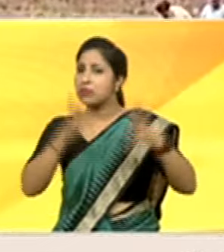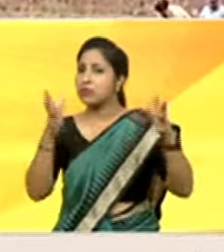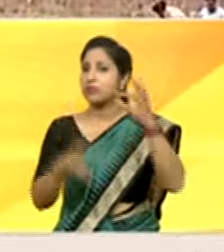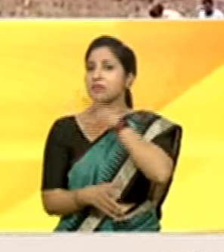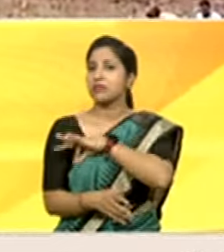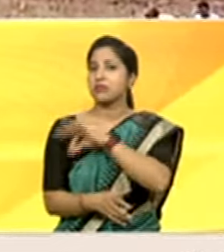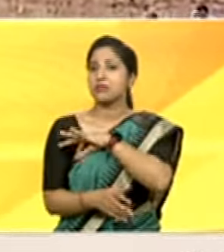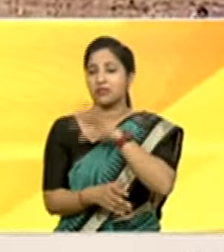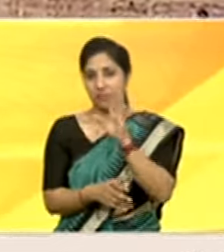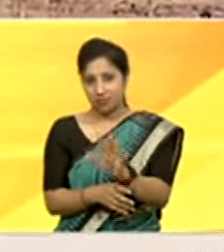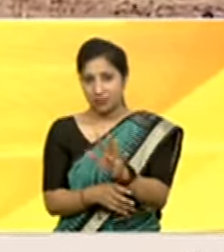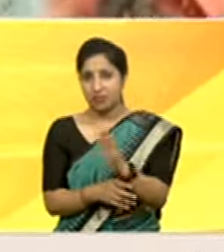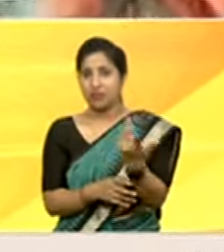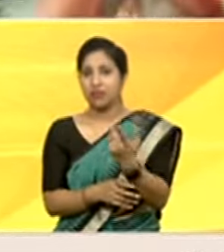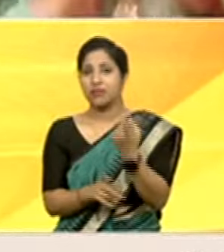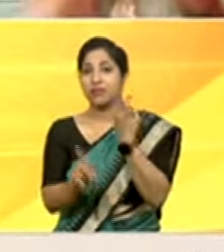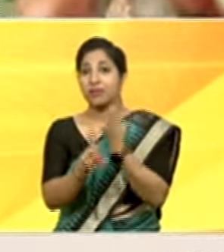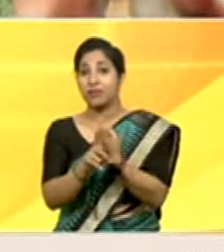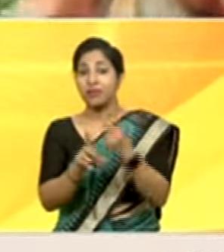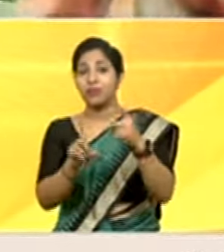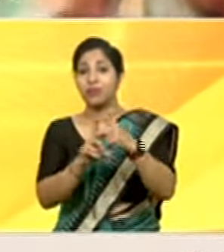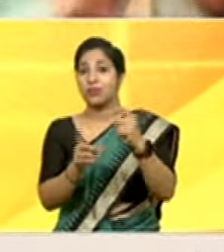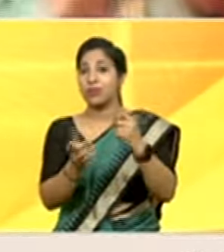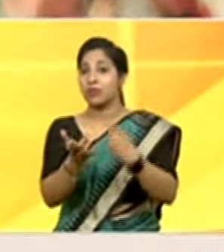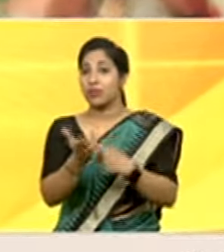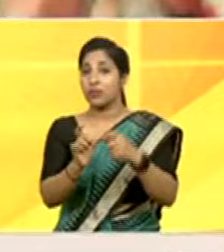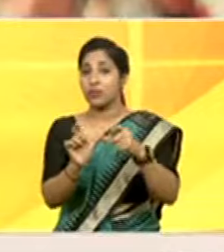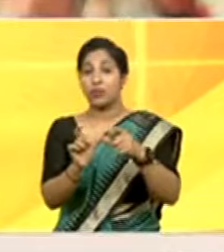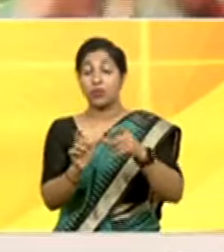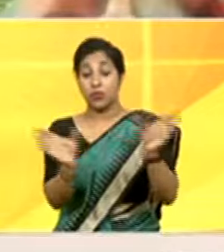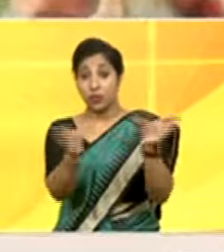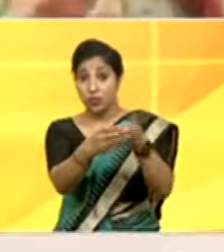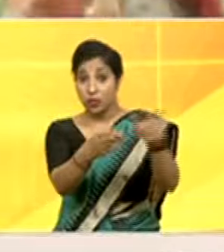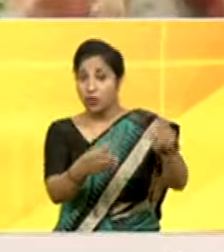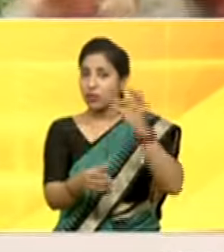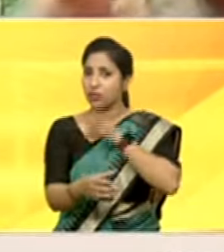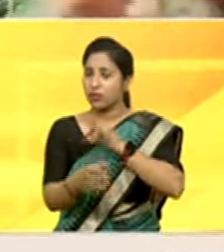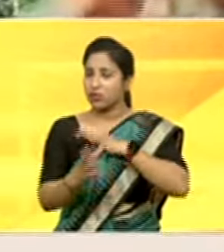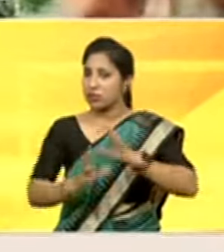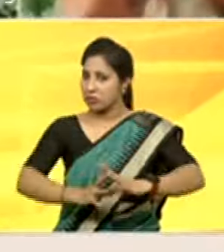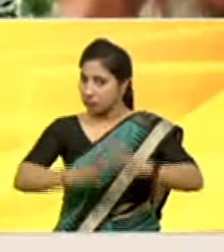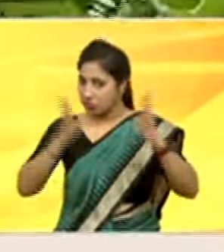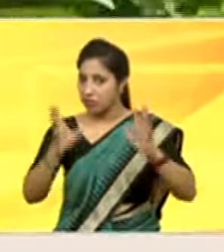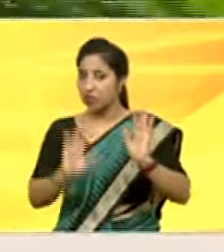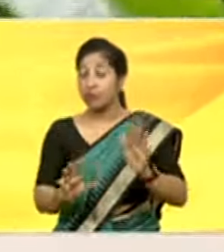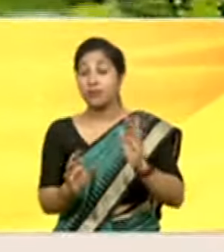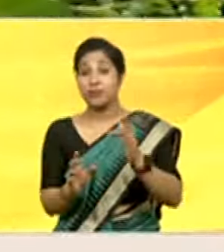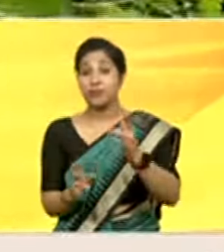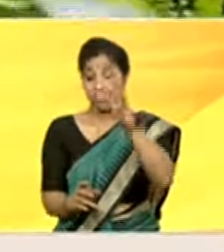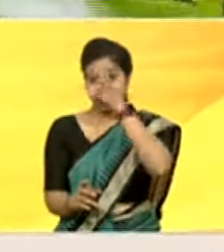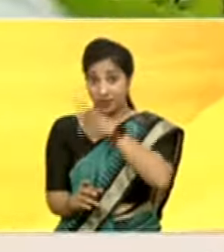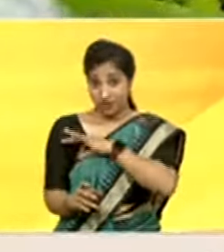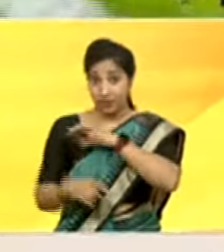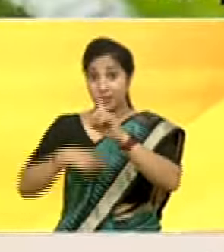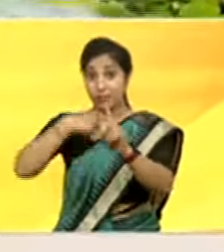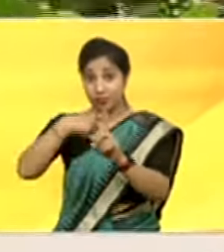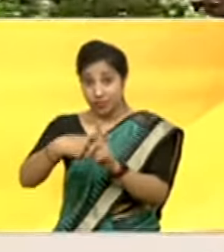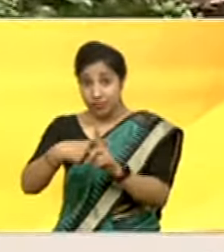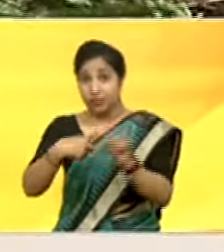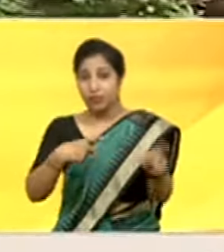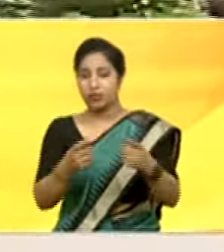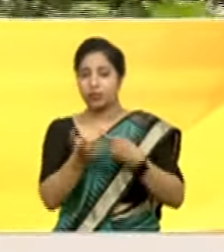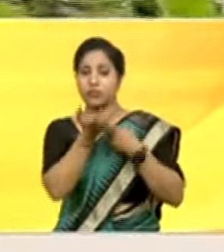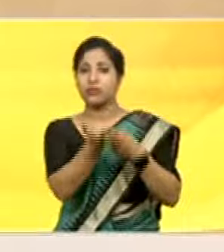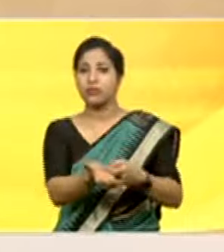लाब कौणा डोरा आदिवासी समुदाय को भी मिला है। कमाई के साथ साथ उन्हें